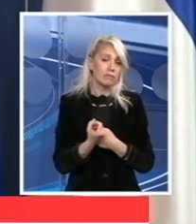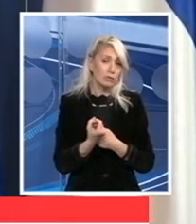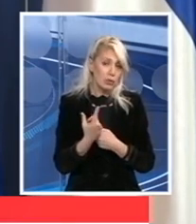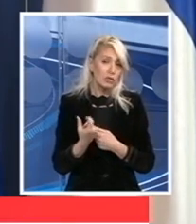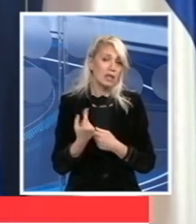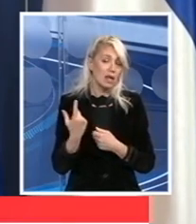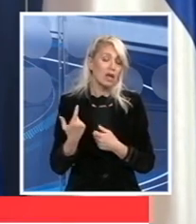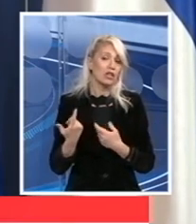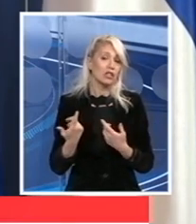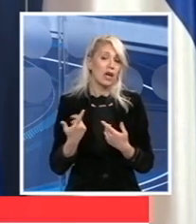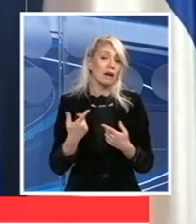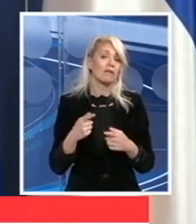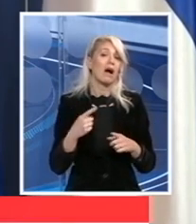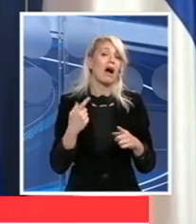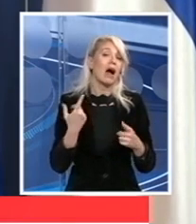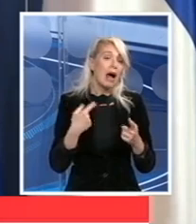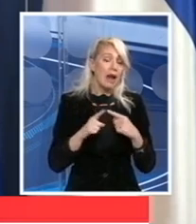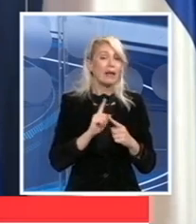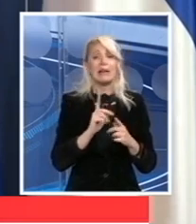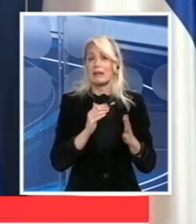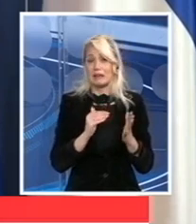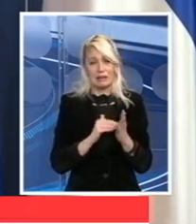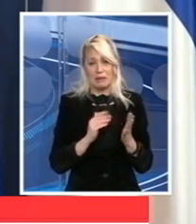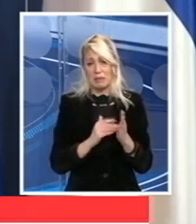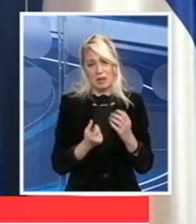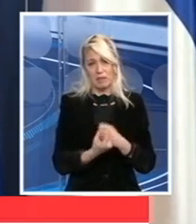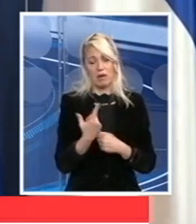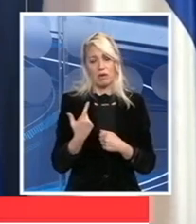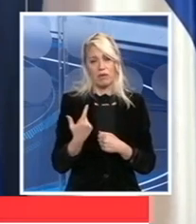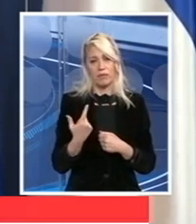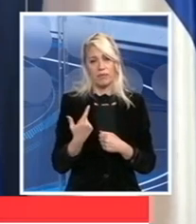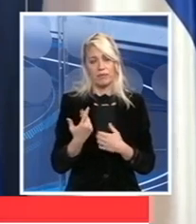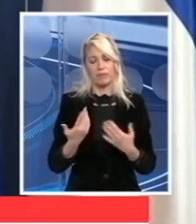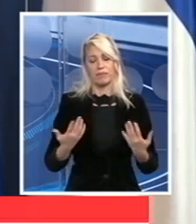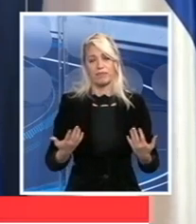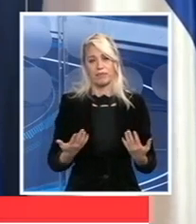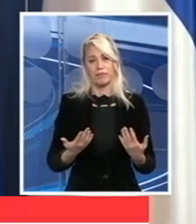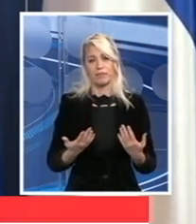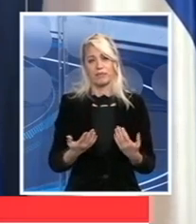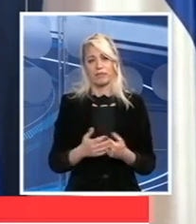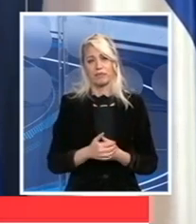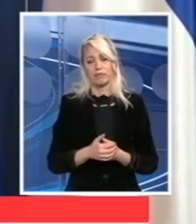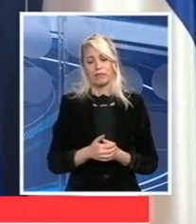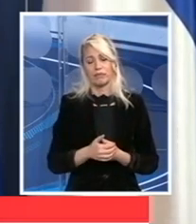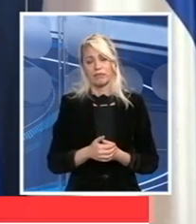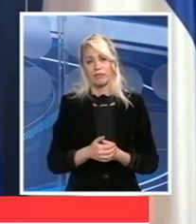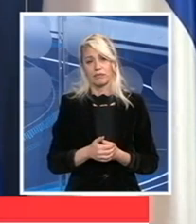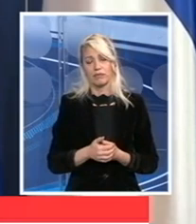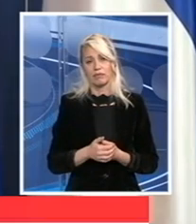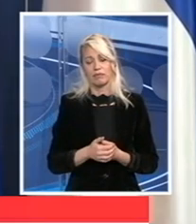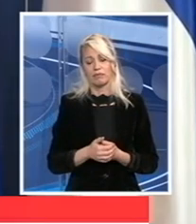kao nedopustivo i neprihvatljivo. Ali veliko pitanje koliko, mislim, teško je baš